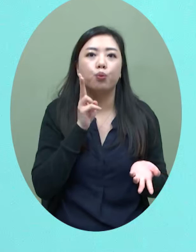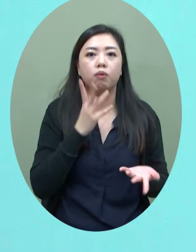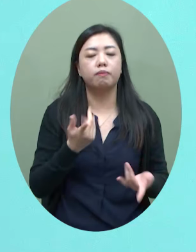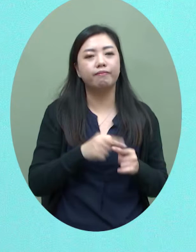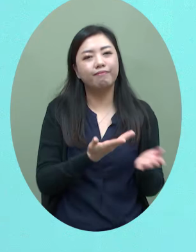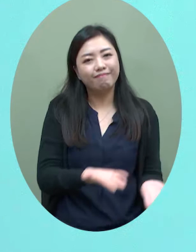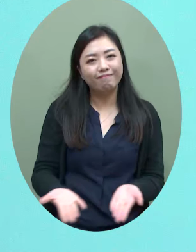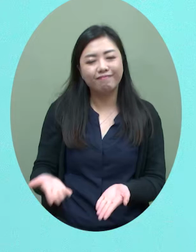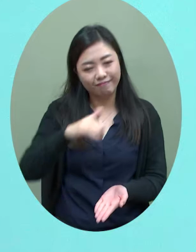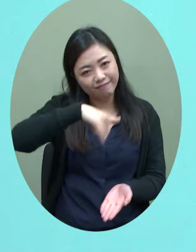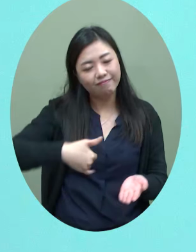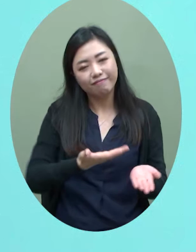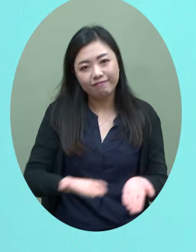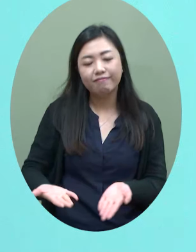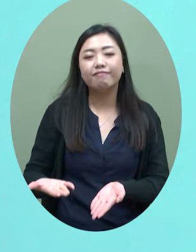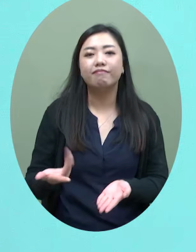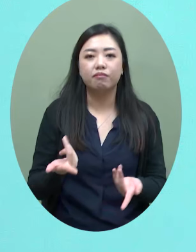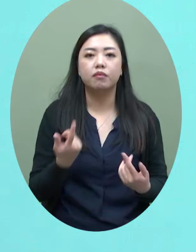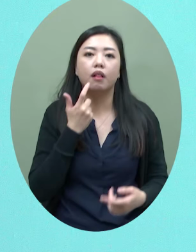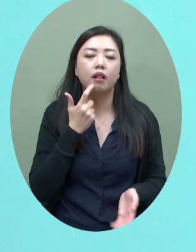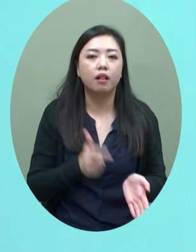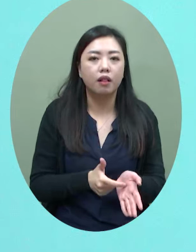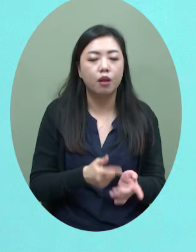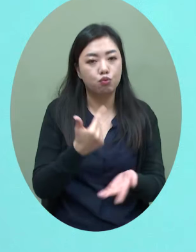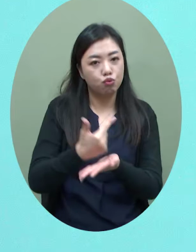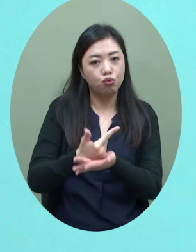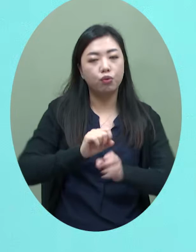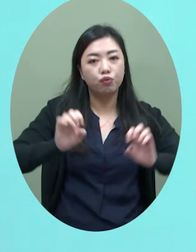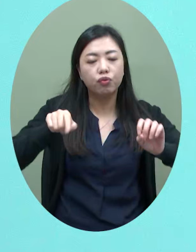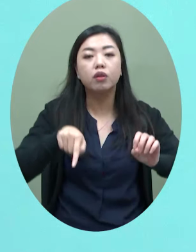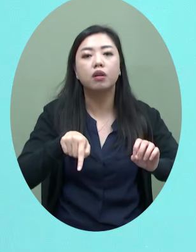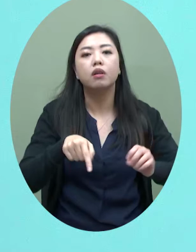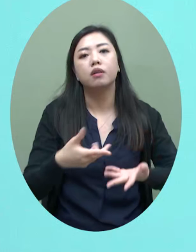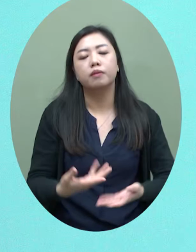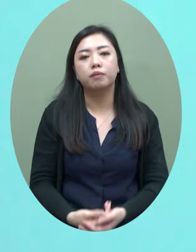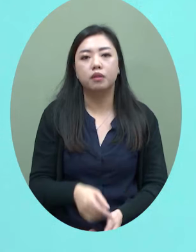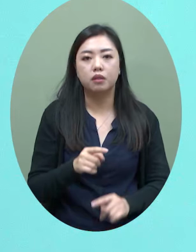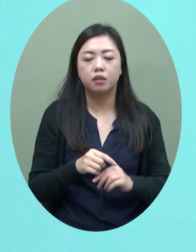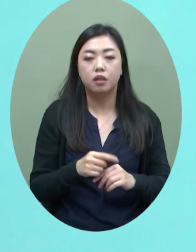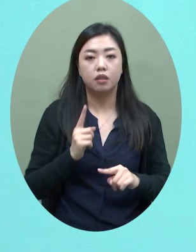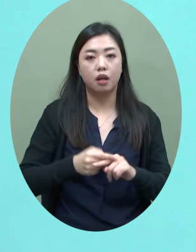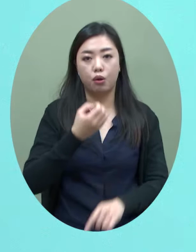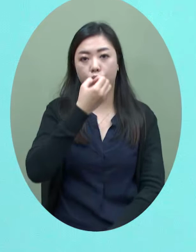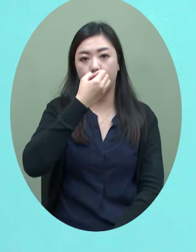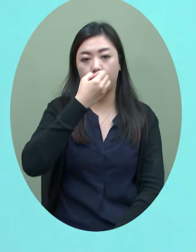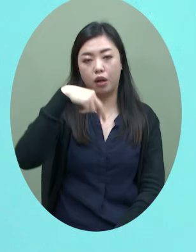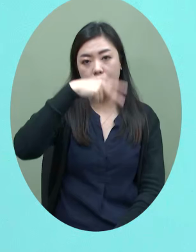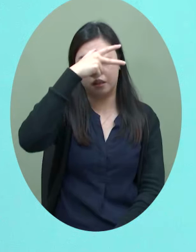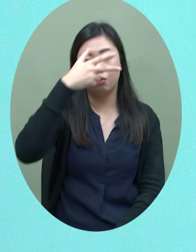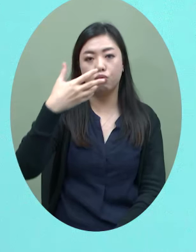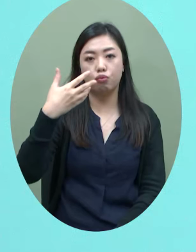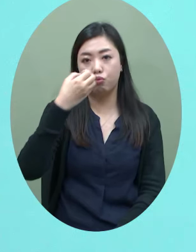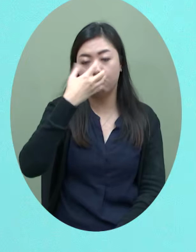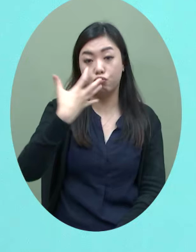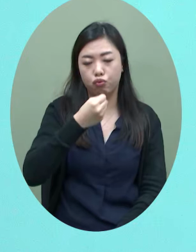主之誼，人家來到做一件這麼重要的事。但是行政長官在這個工作